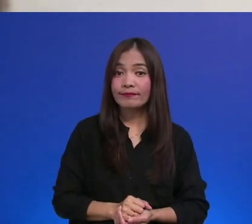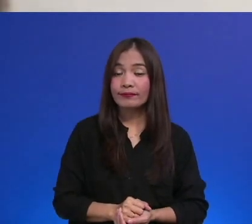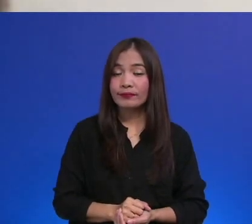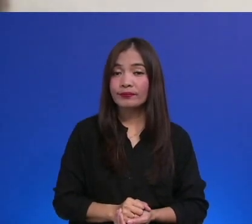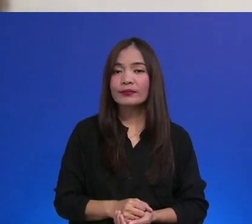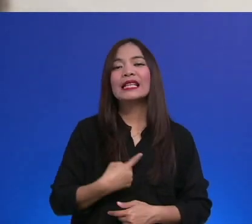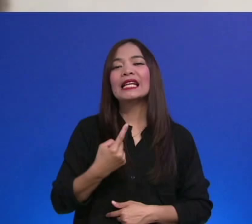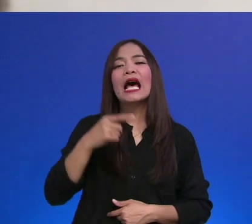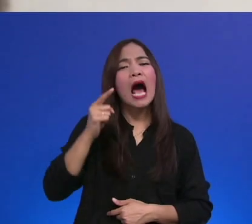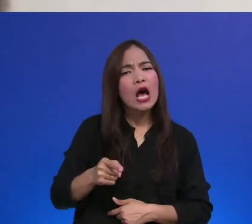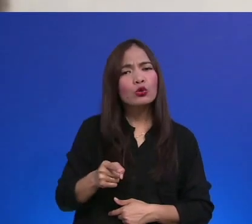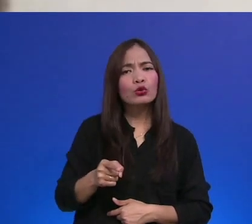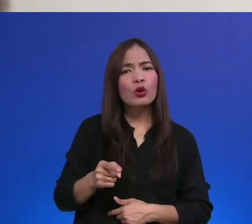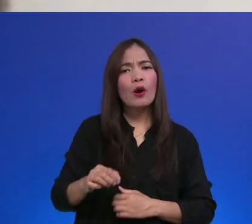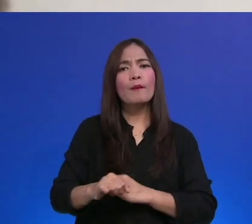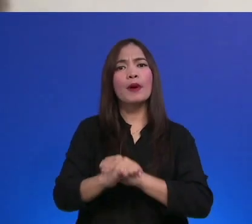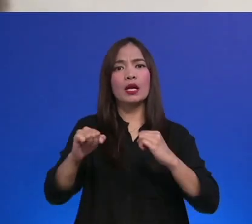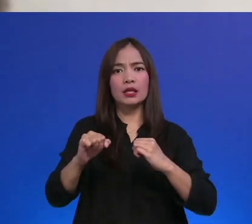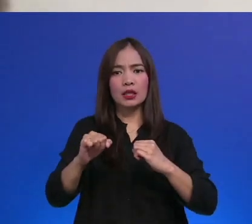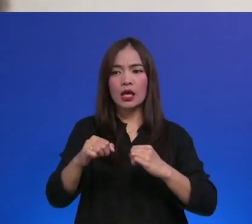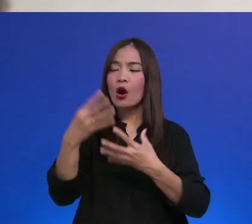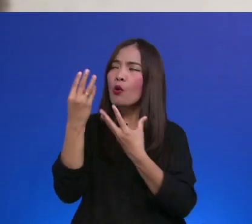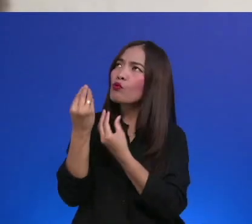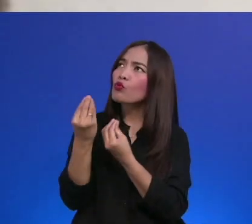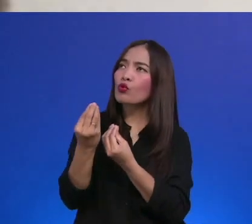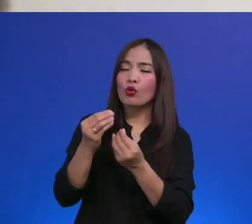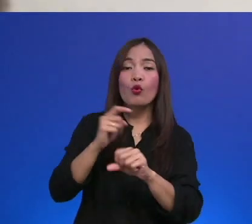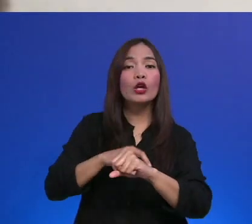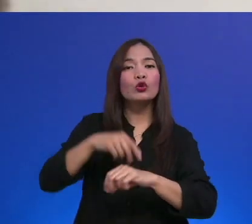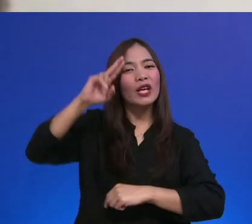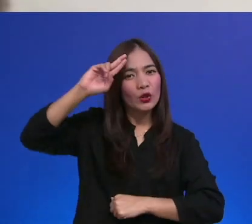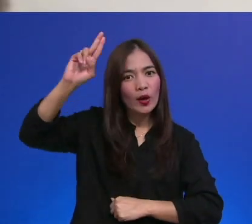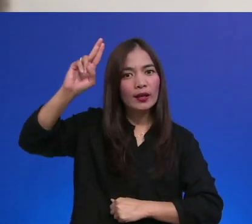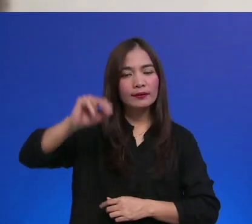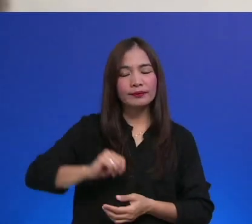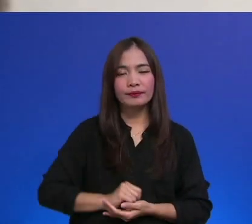yang kita harus berani menunggu waktu Tuhan